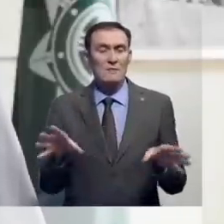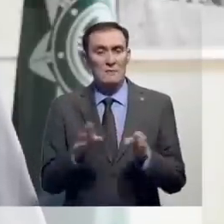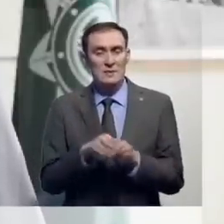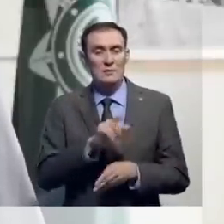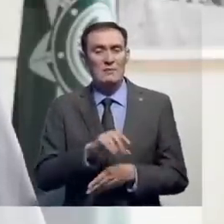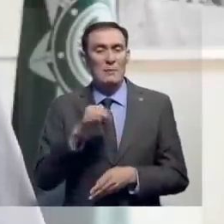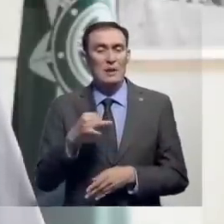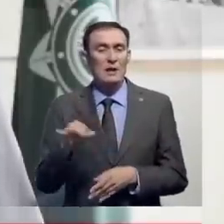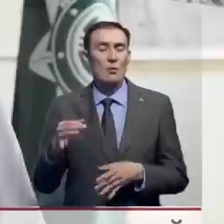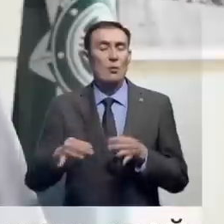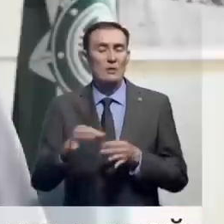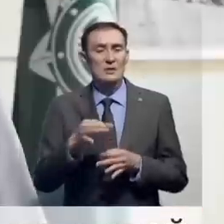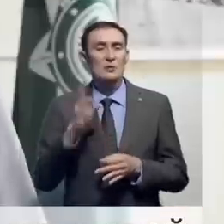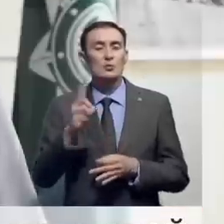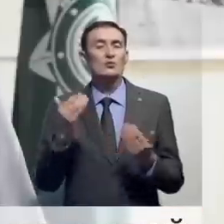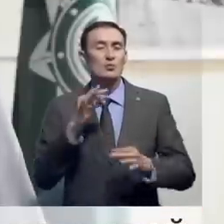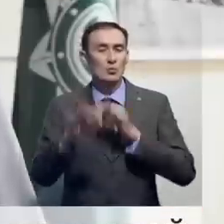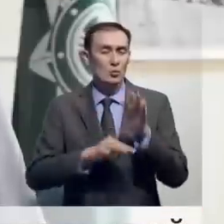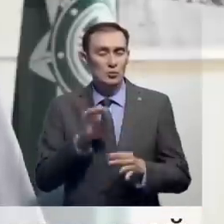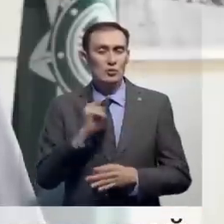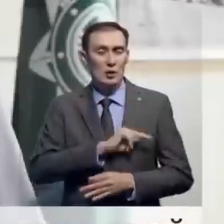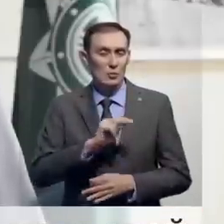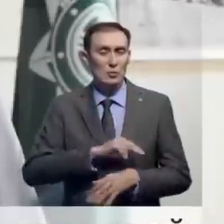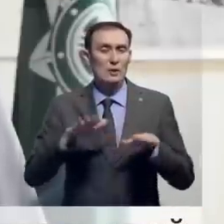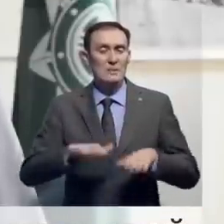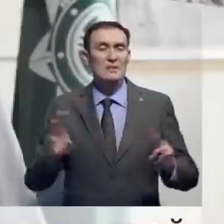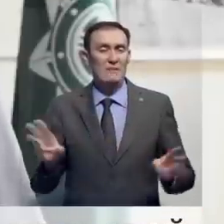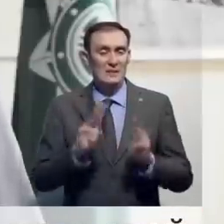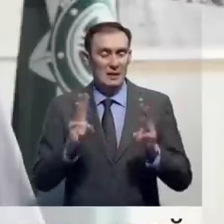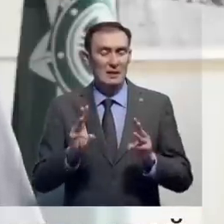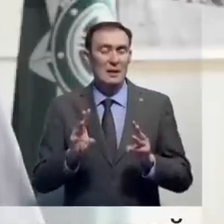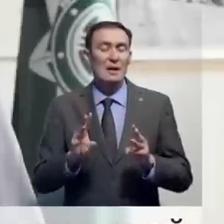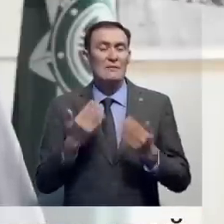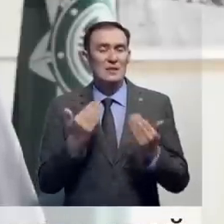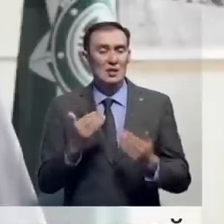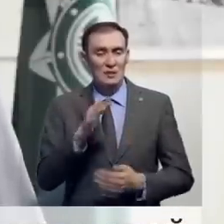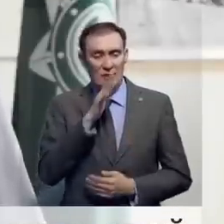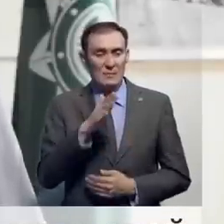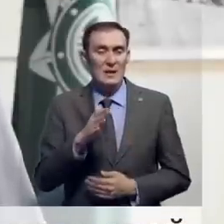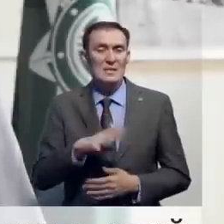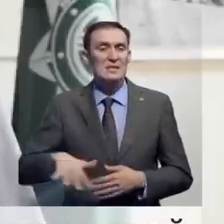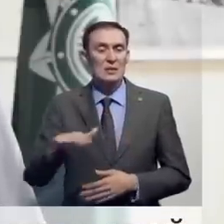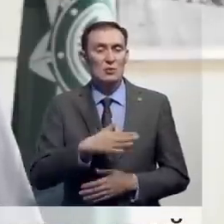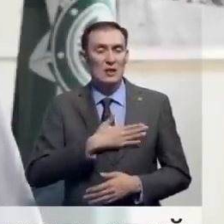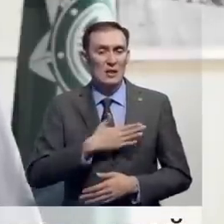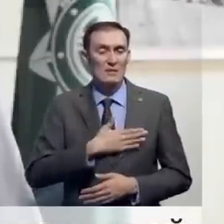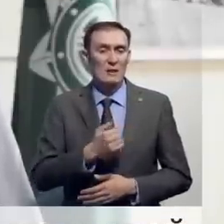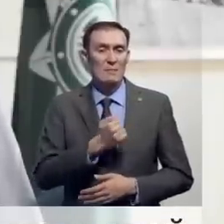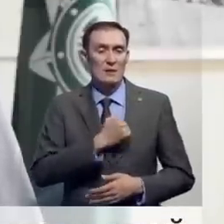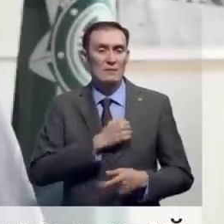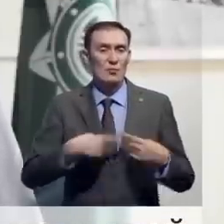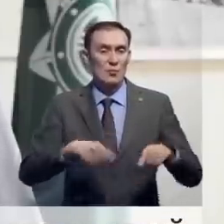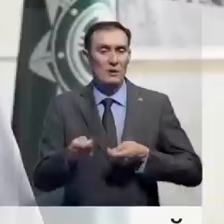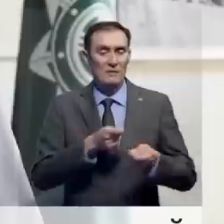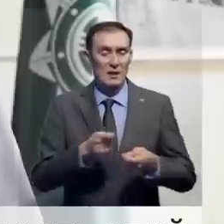абайской области пожарными которые круглосуточно работают на месте возгорания в настоящее время с территории пограничного управления